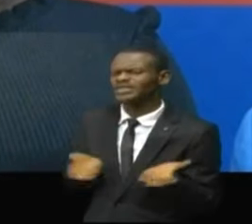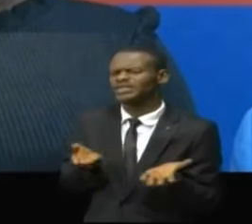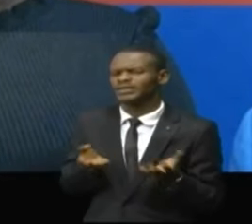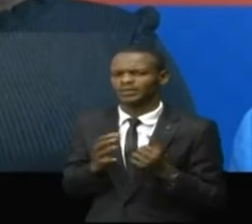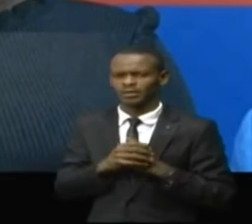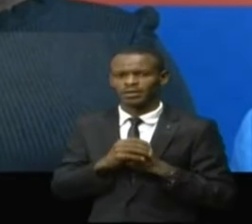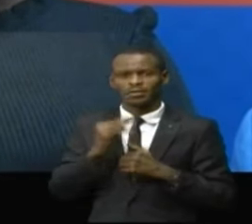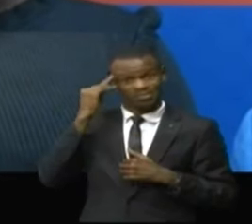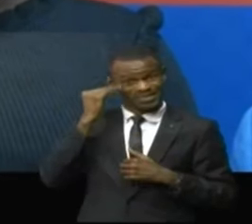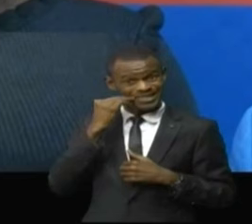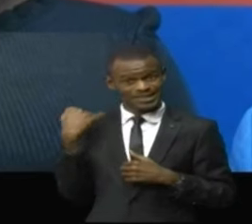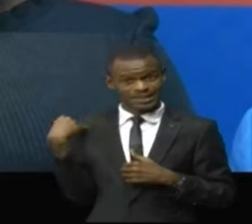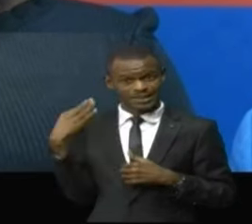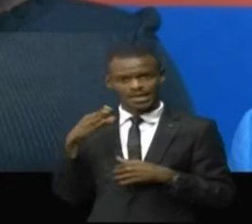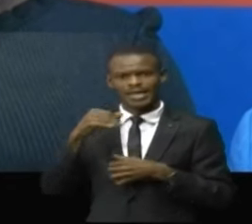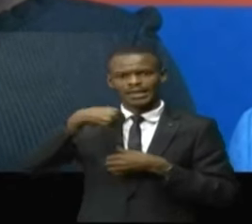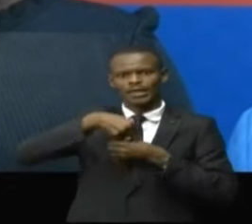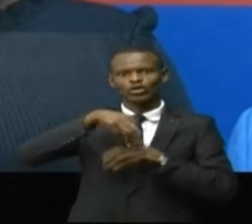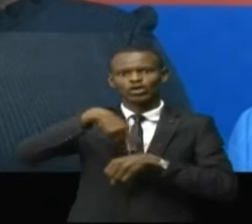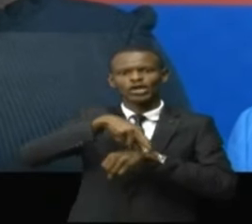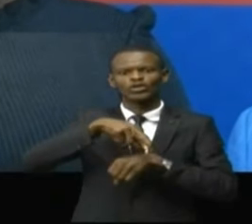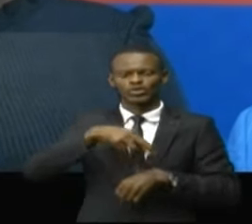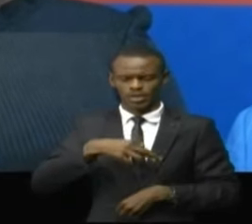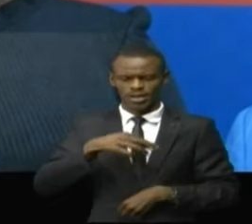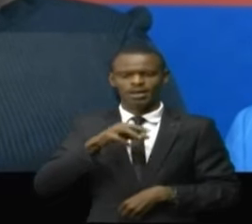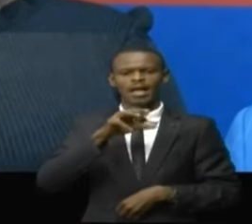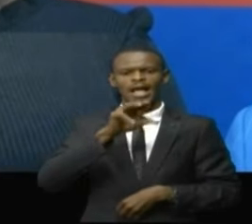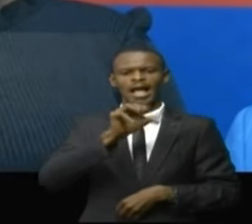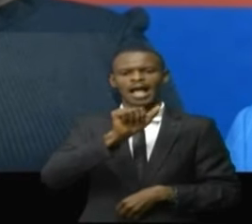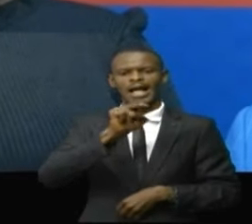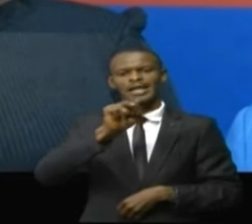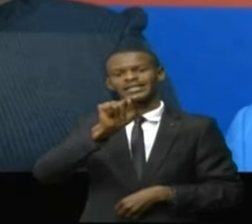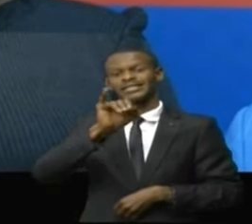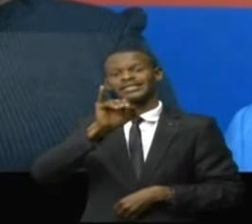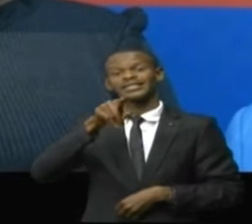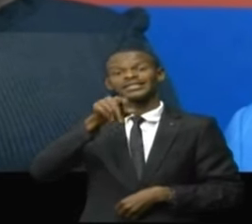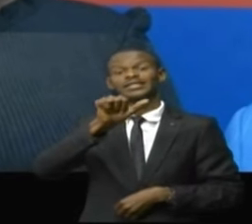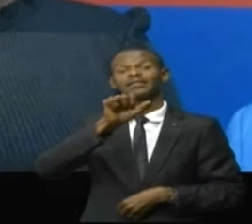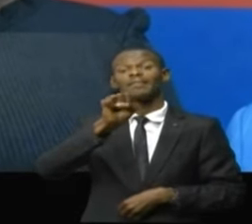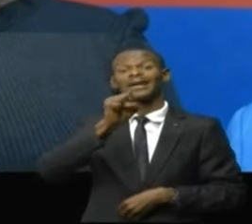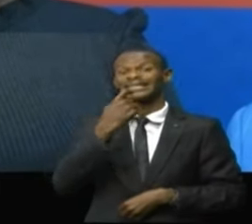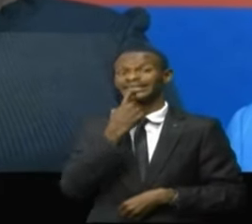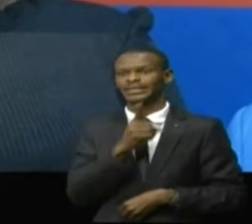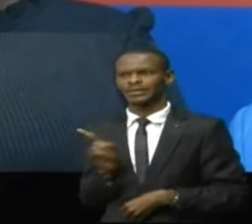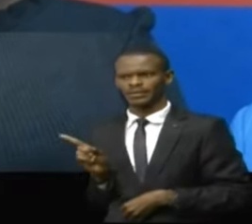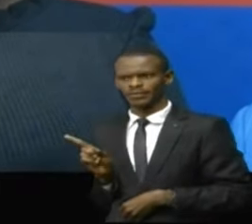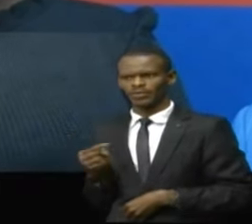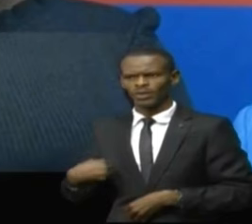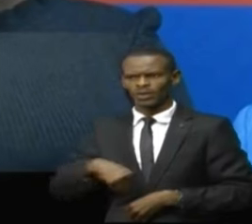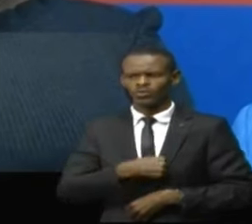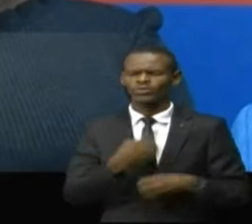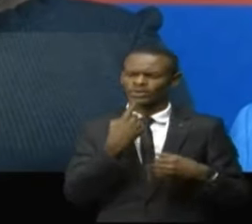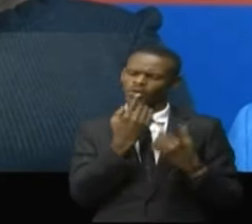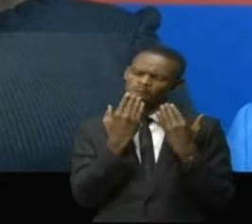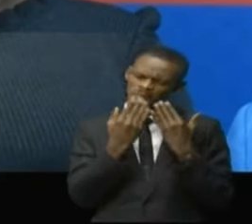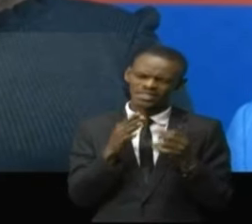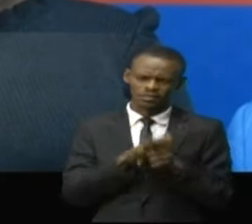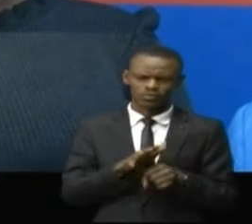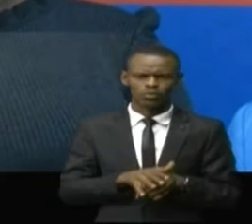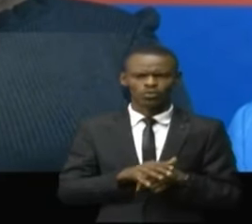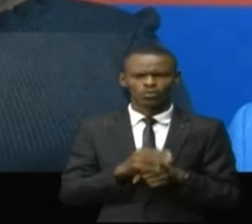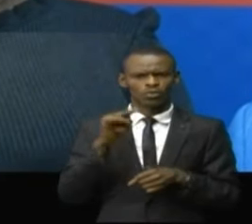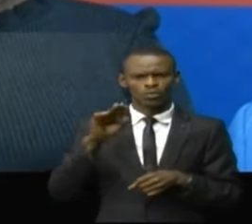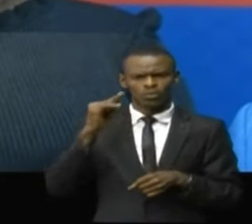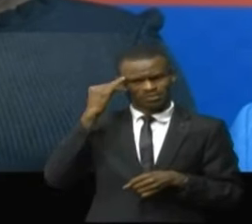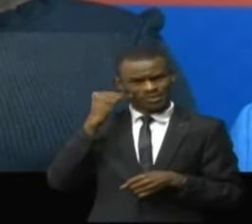remercions particulièrement son Excellence, Monsieur le ministre d'État, qui nous a appuyés, qui nous a encouragés pour que nous puissions